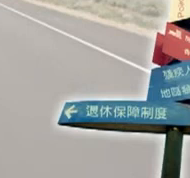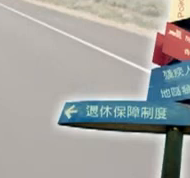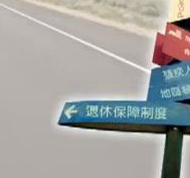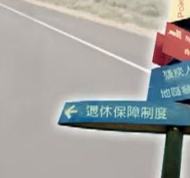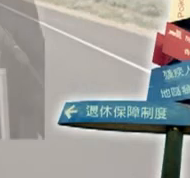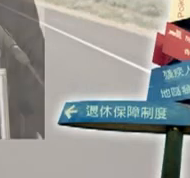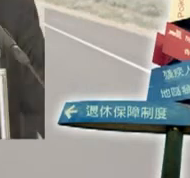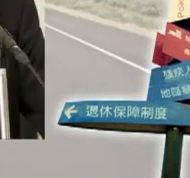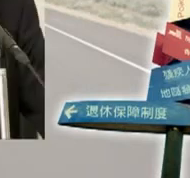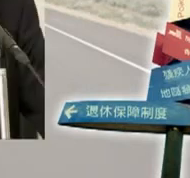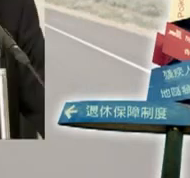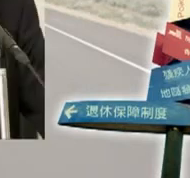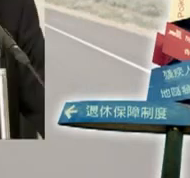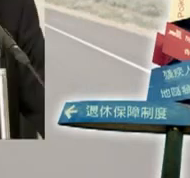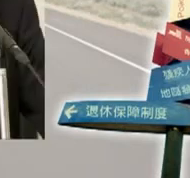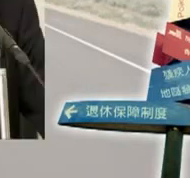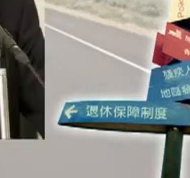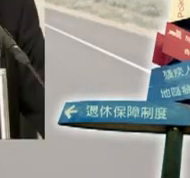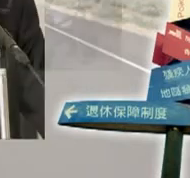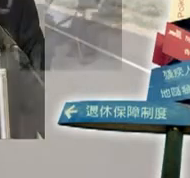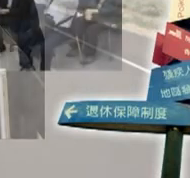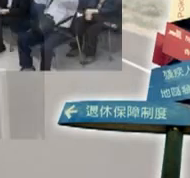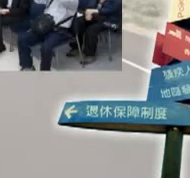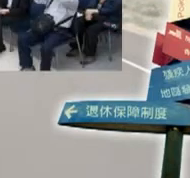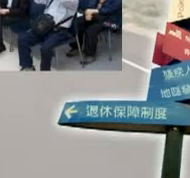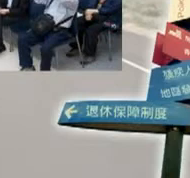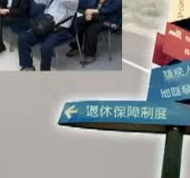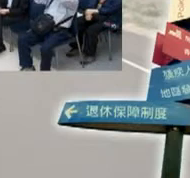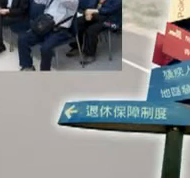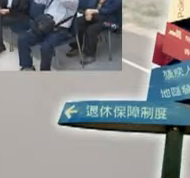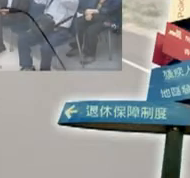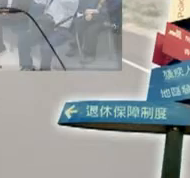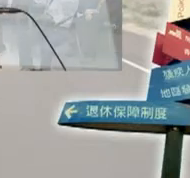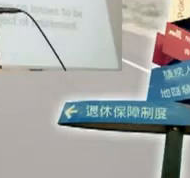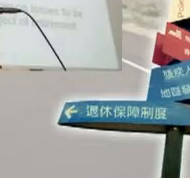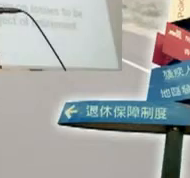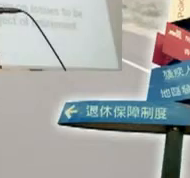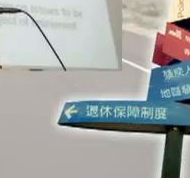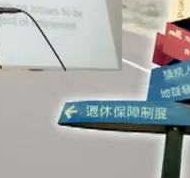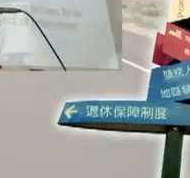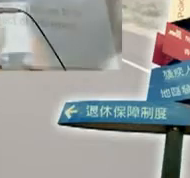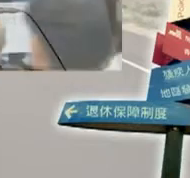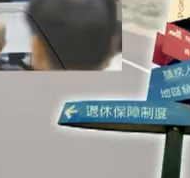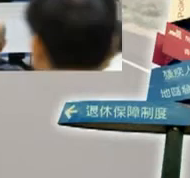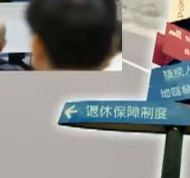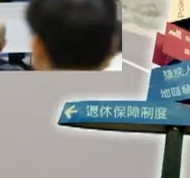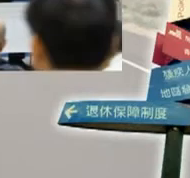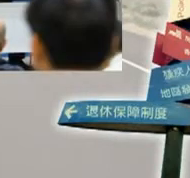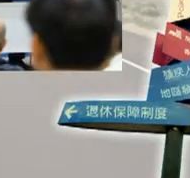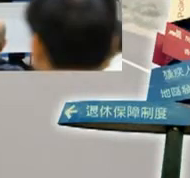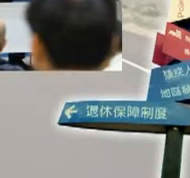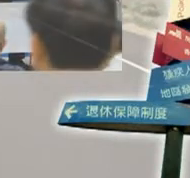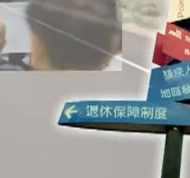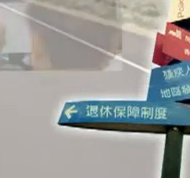题制作了一共8集的专辑，并请来来自各界界别的嘉宾就这个问题进行深入讨